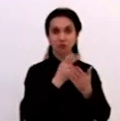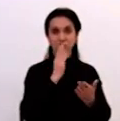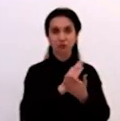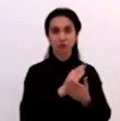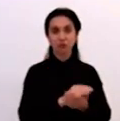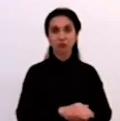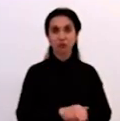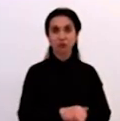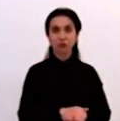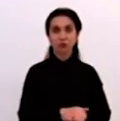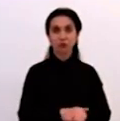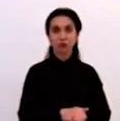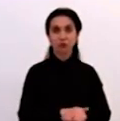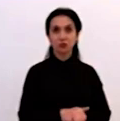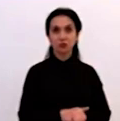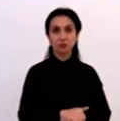o'tilgan suratda.